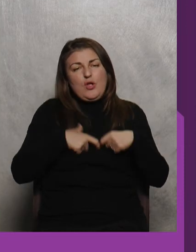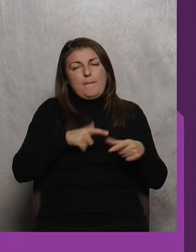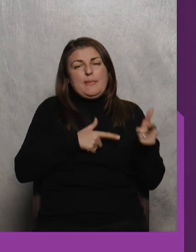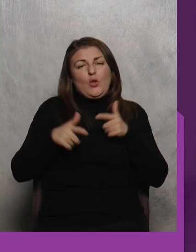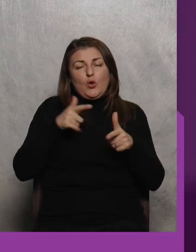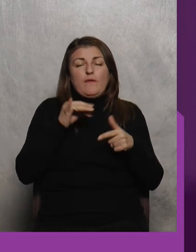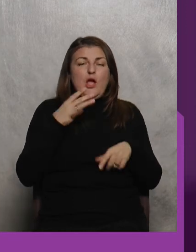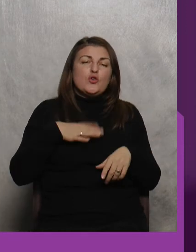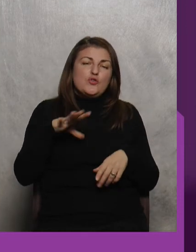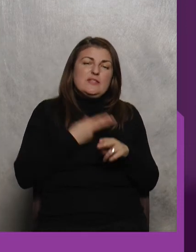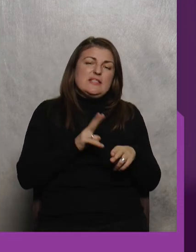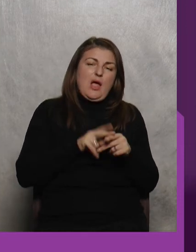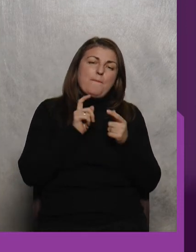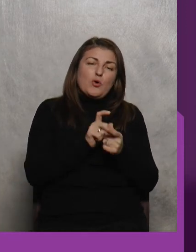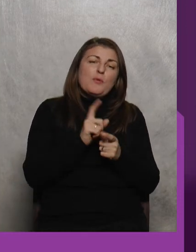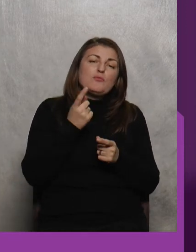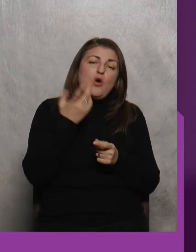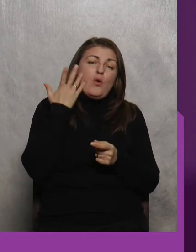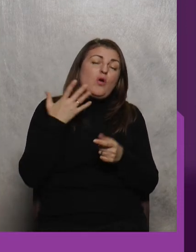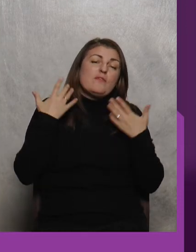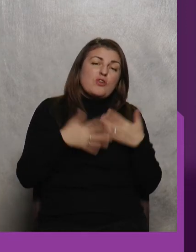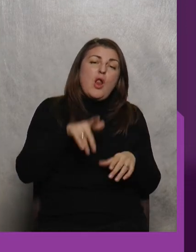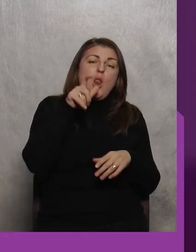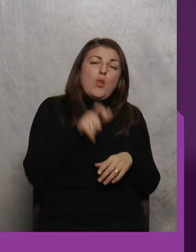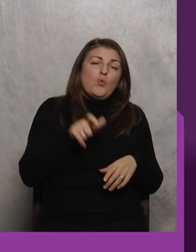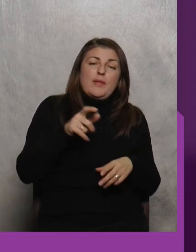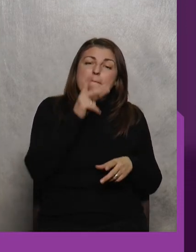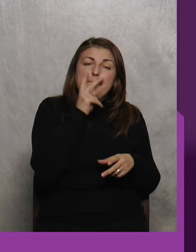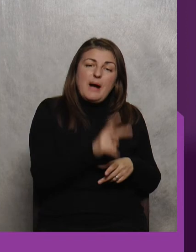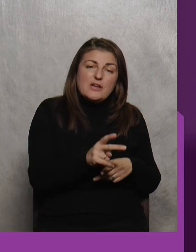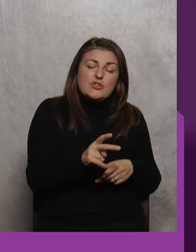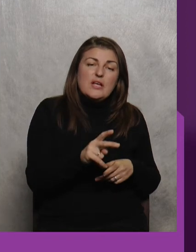і очікування цієї боротьби, тому що коли вже